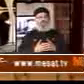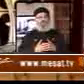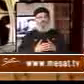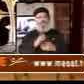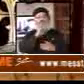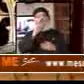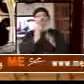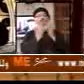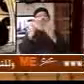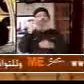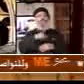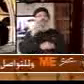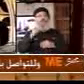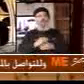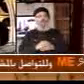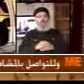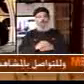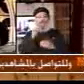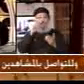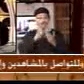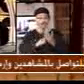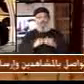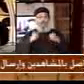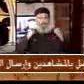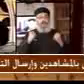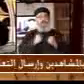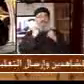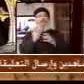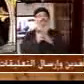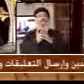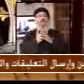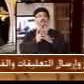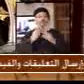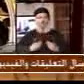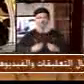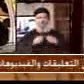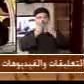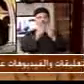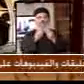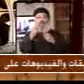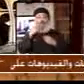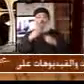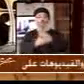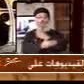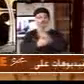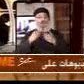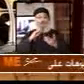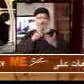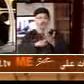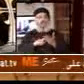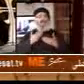وزي ما الإنجيل بيقول لنا يجب أن نتعب ليكون لنا أن نعطي من له احتياج.